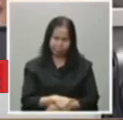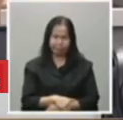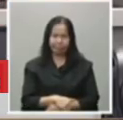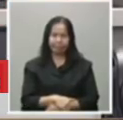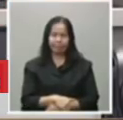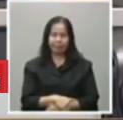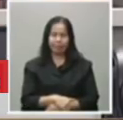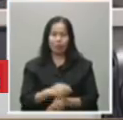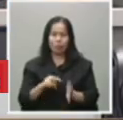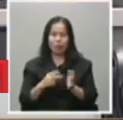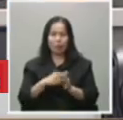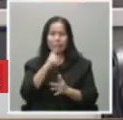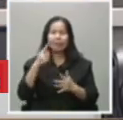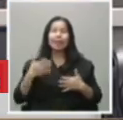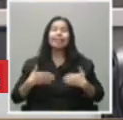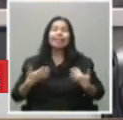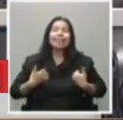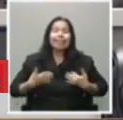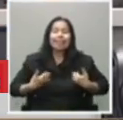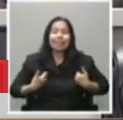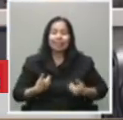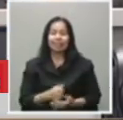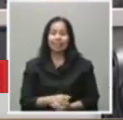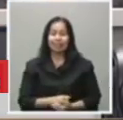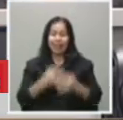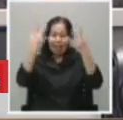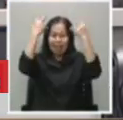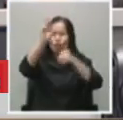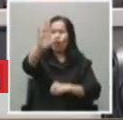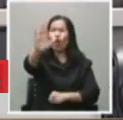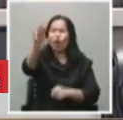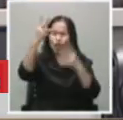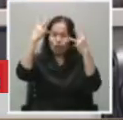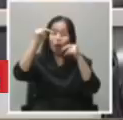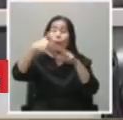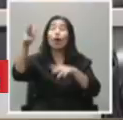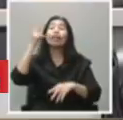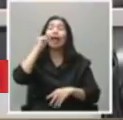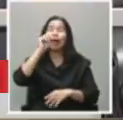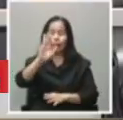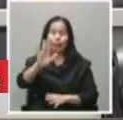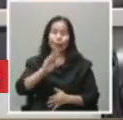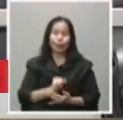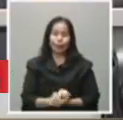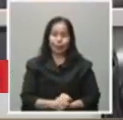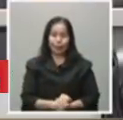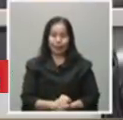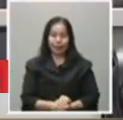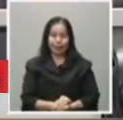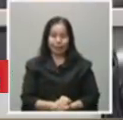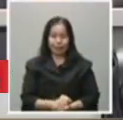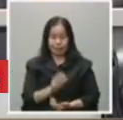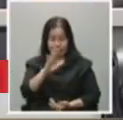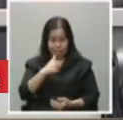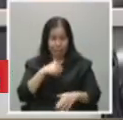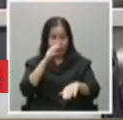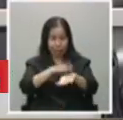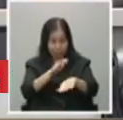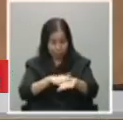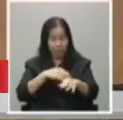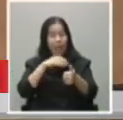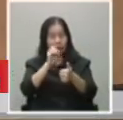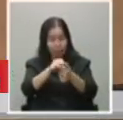มันจะได้บรรยากาศสภาจะได้คือการท่านนายกอย่าเพิ่งครับ ท่านจิรายุครับผมที่ผมเตือนและผมแนะนำนี่